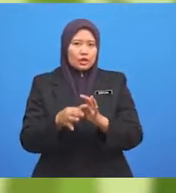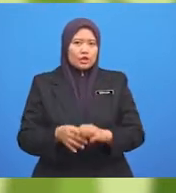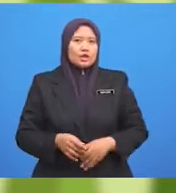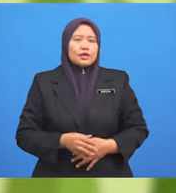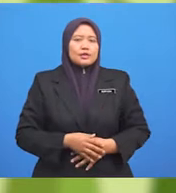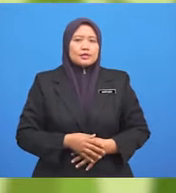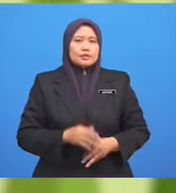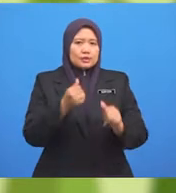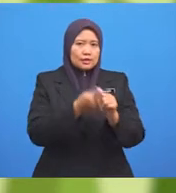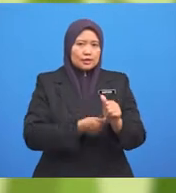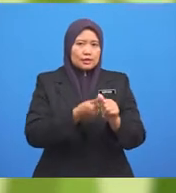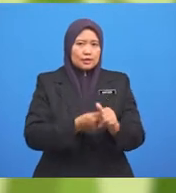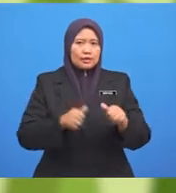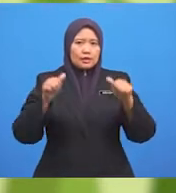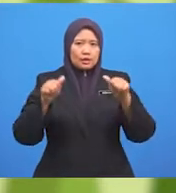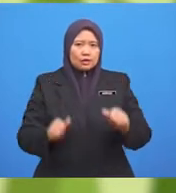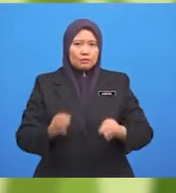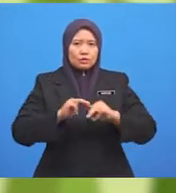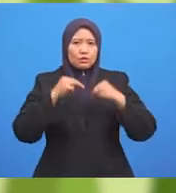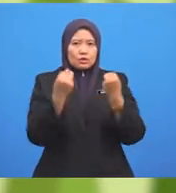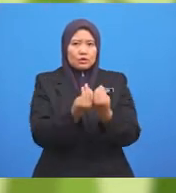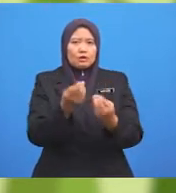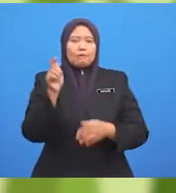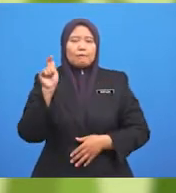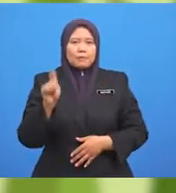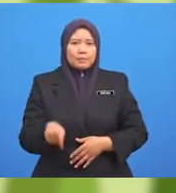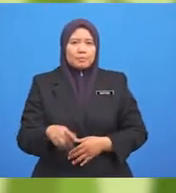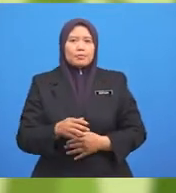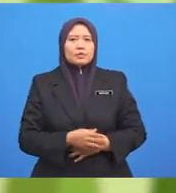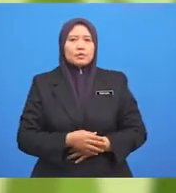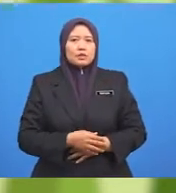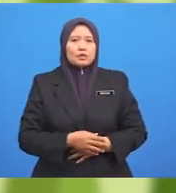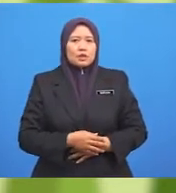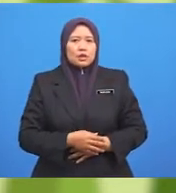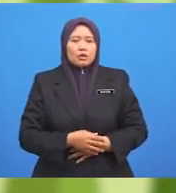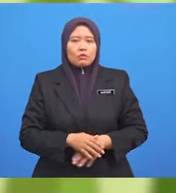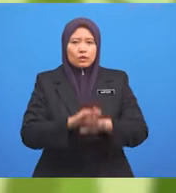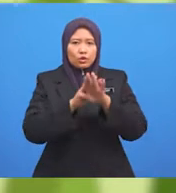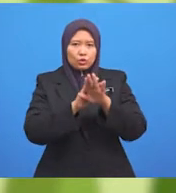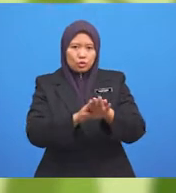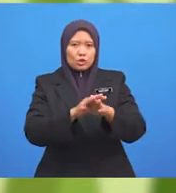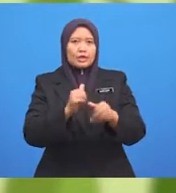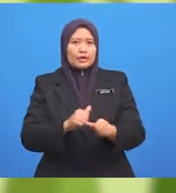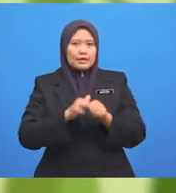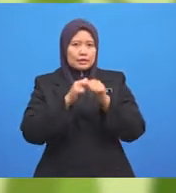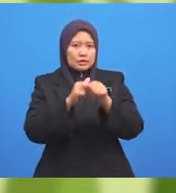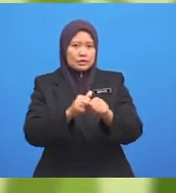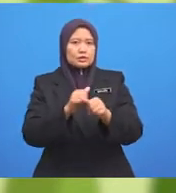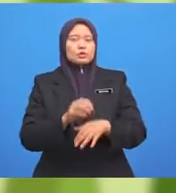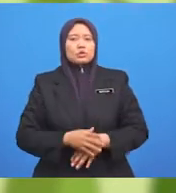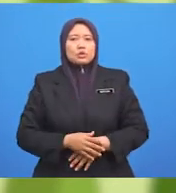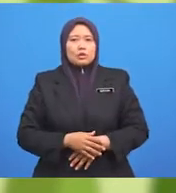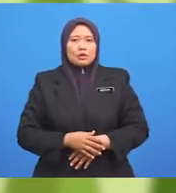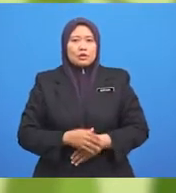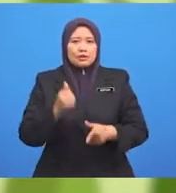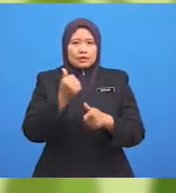anggota masyarakat mesti mengamalkan sikap bertolak ansur antara satu sama